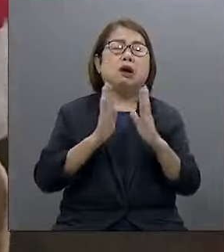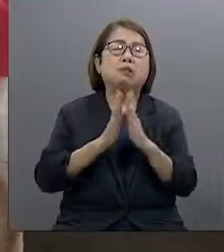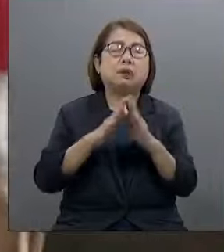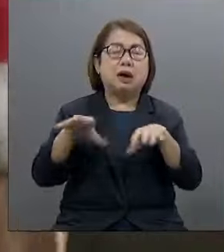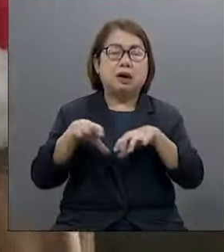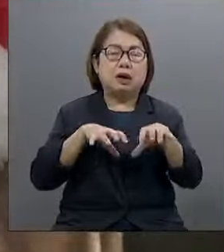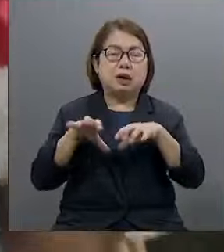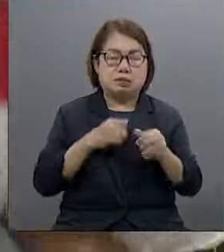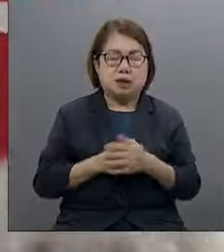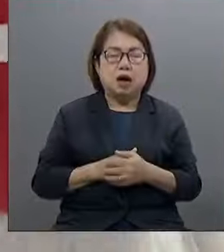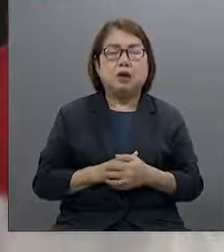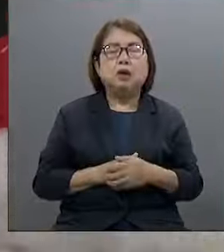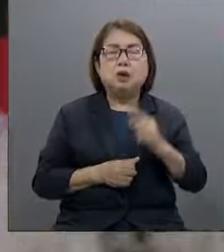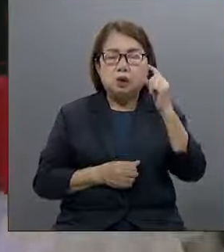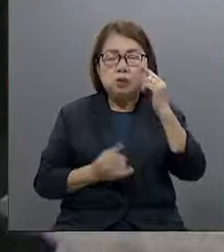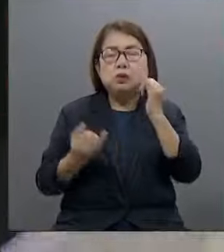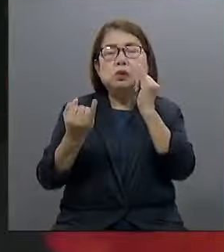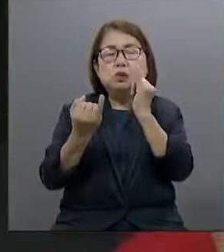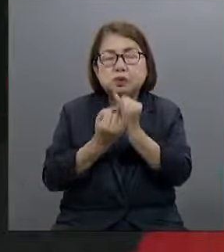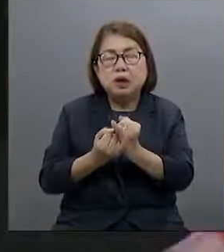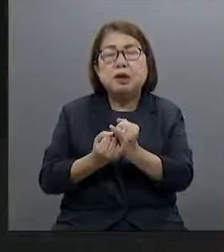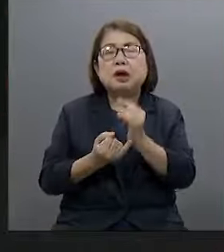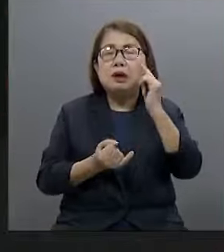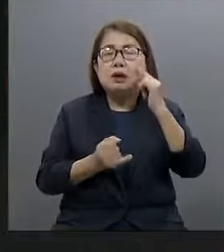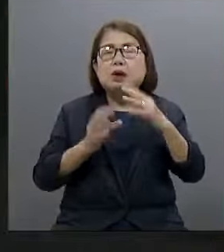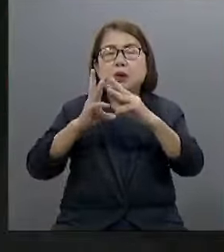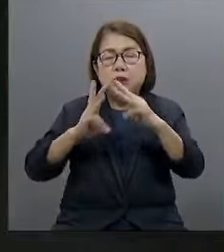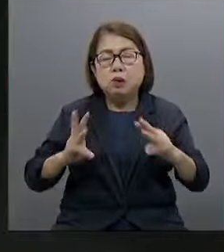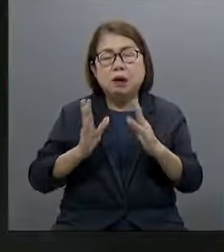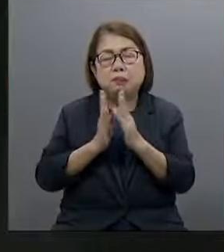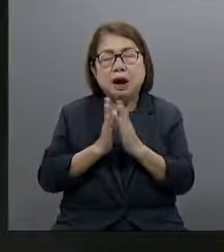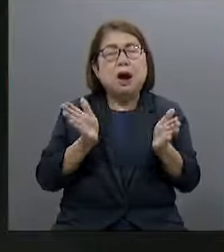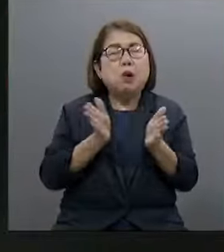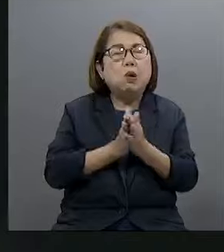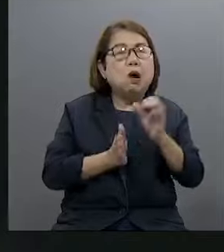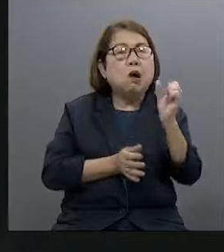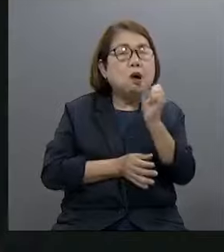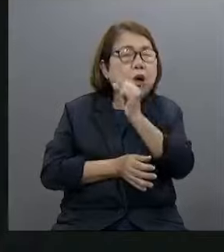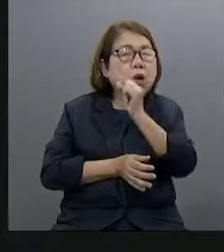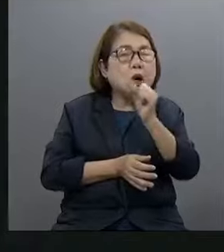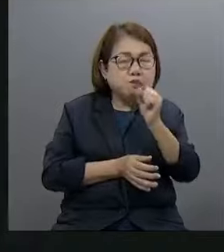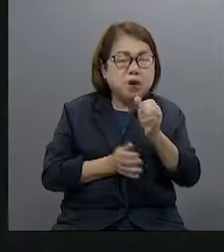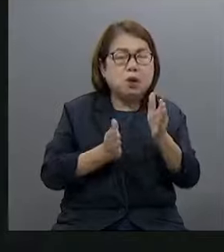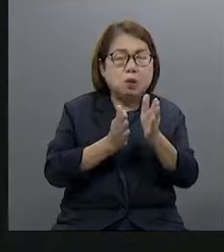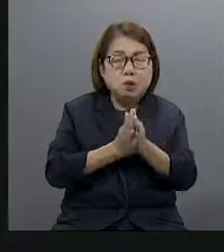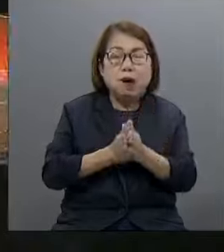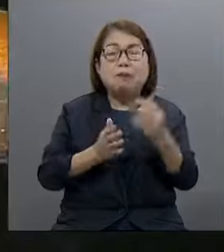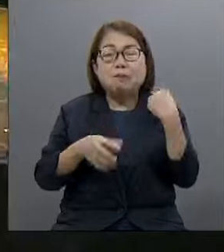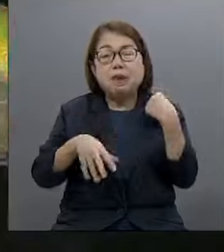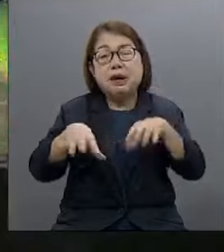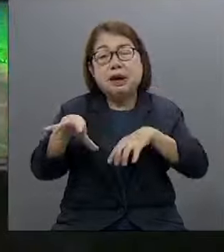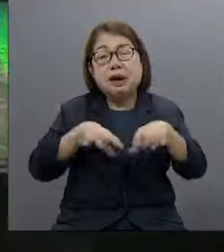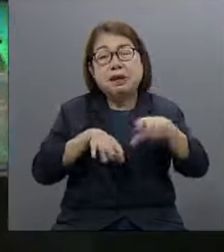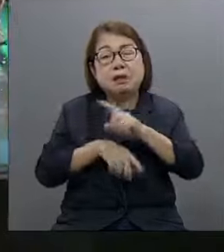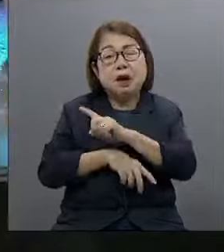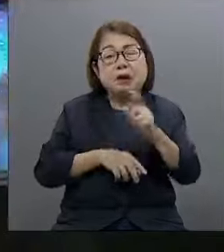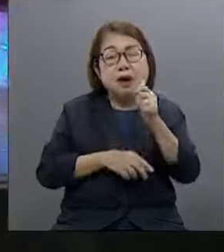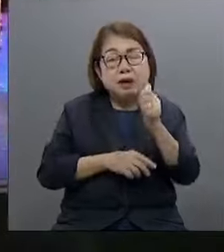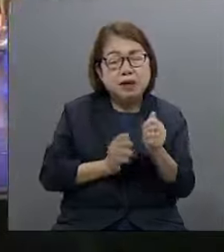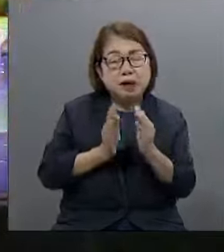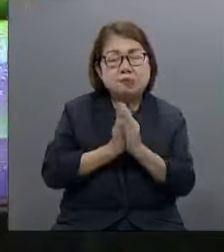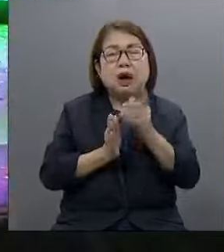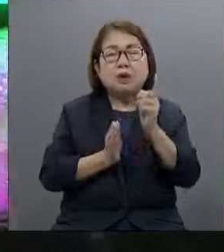ที่บอกได้ว่าเพลงลูกทุ่งและวัดแยกกันไม่ขาดที่ไหนมีงานบุญเป็นต้องได้เจอศิลปินลูกทุ่งที่นั่น